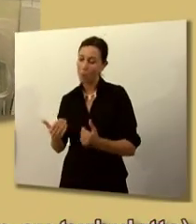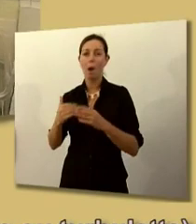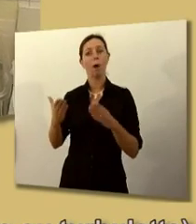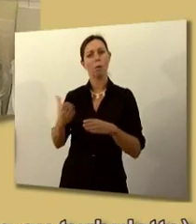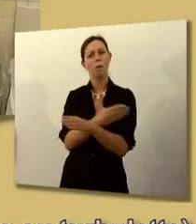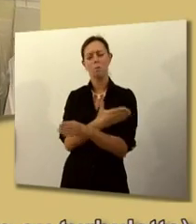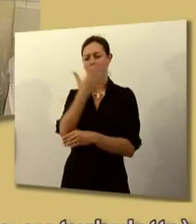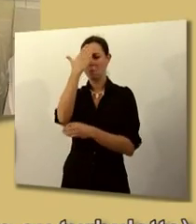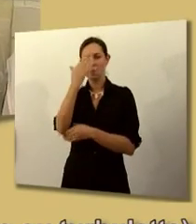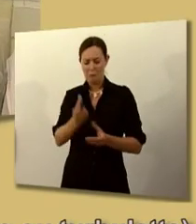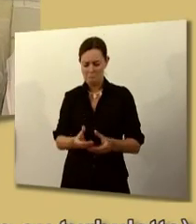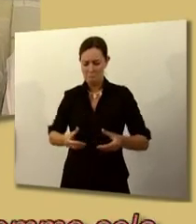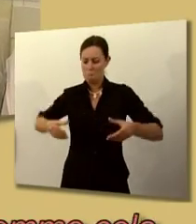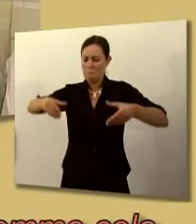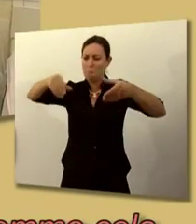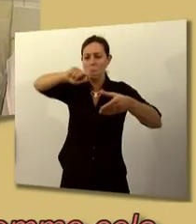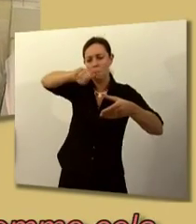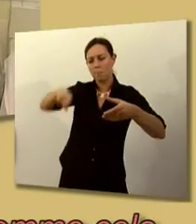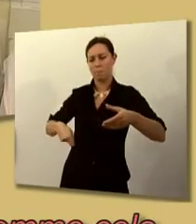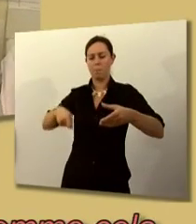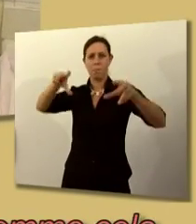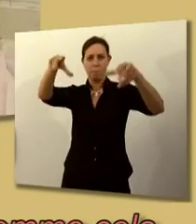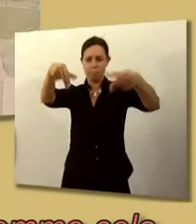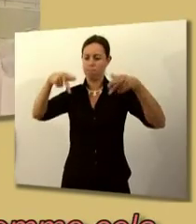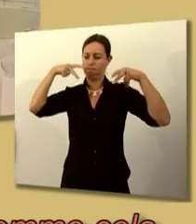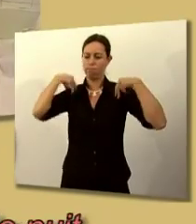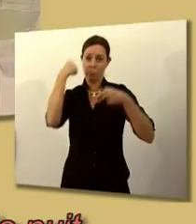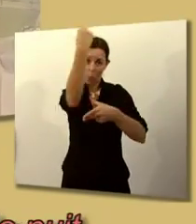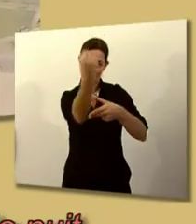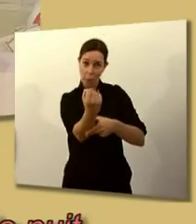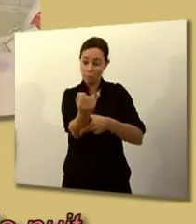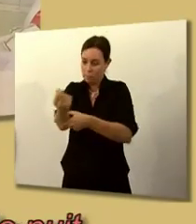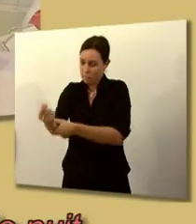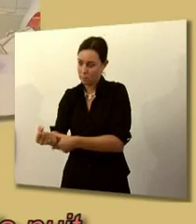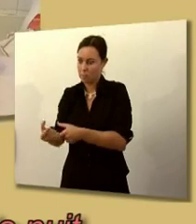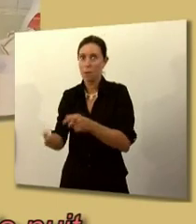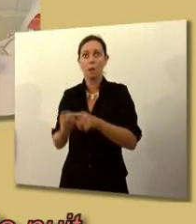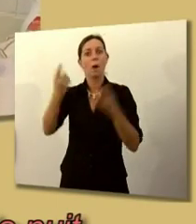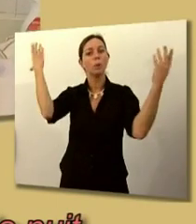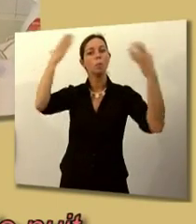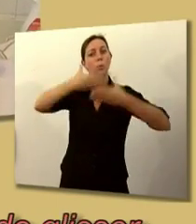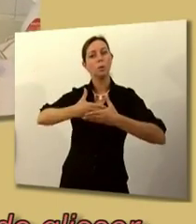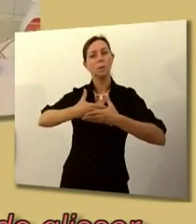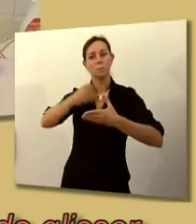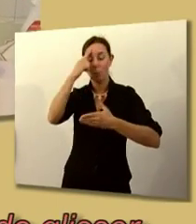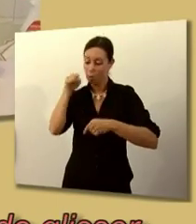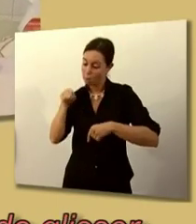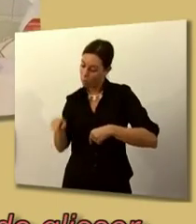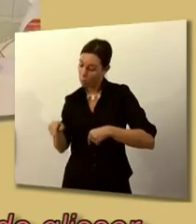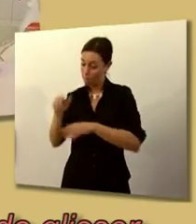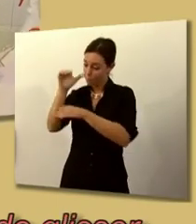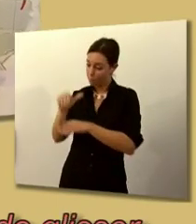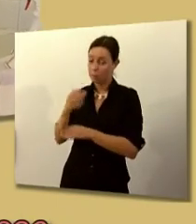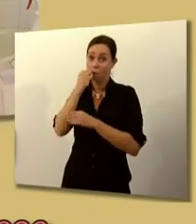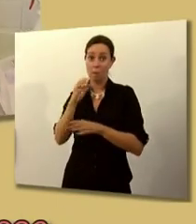à bretelles. Alors c'est important, comme ça, pour la nuit, tu es bien protégé, tu ne risques pas de glisser au